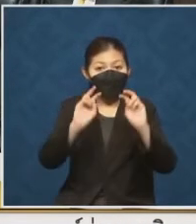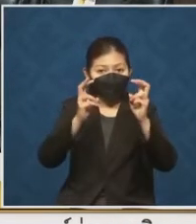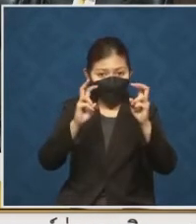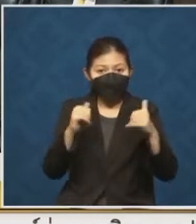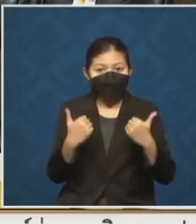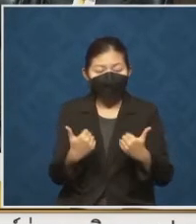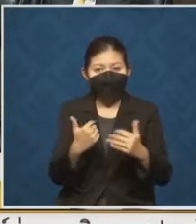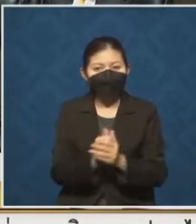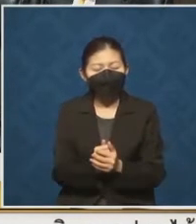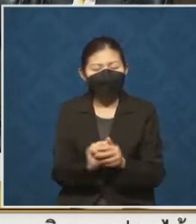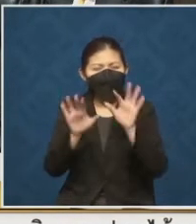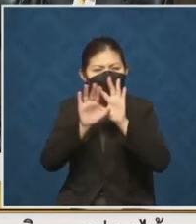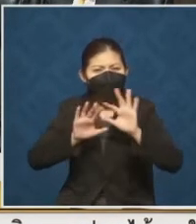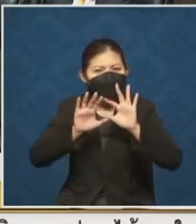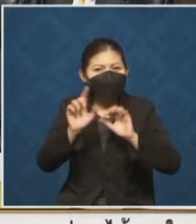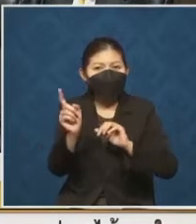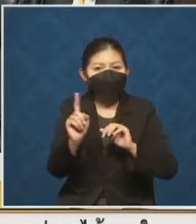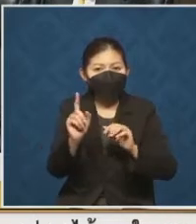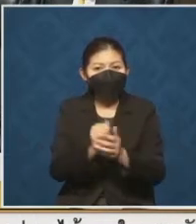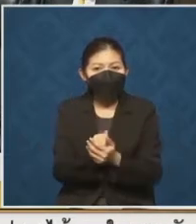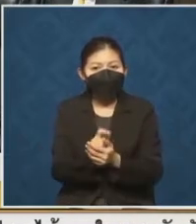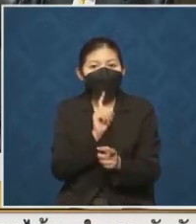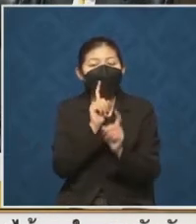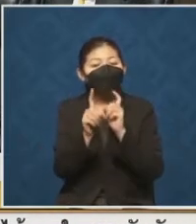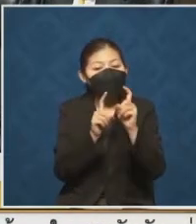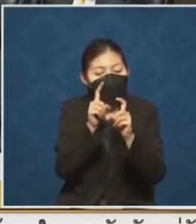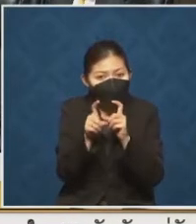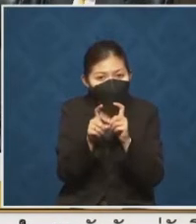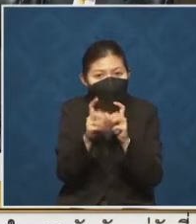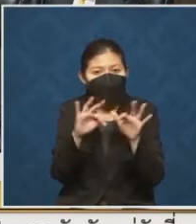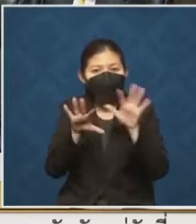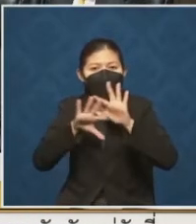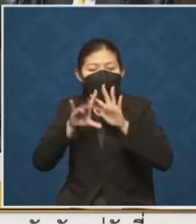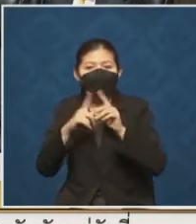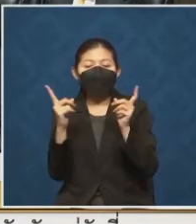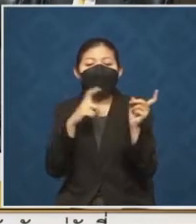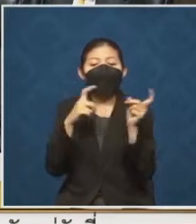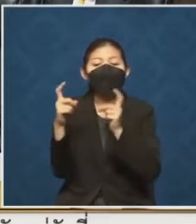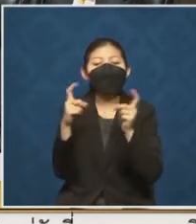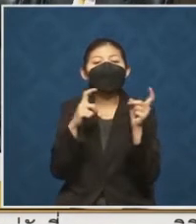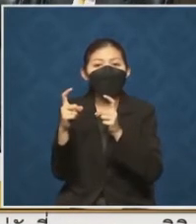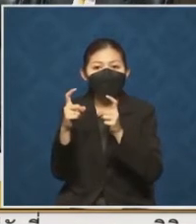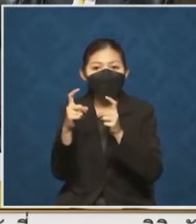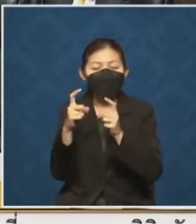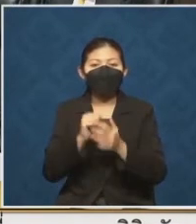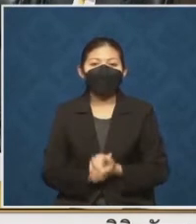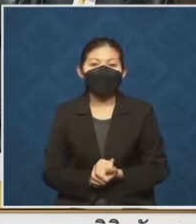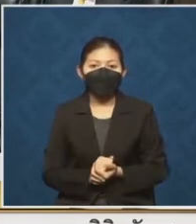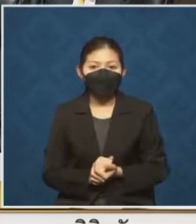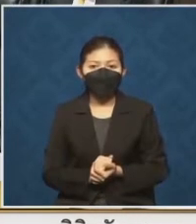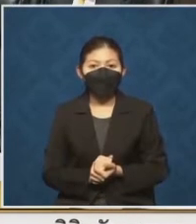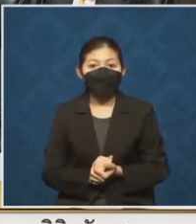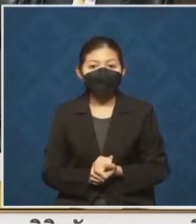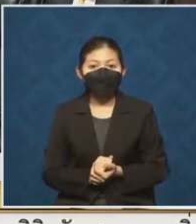แต่ญัตตินี้ไม่ต้องมีมติครับทำฐานข้อนายตินี้มีลักษณะทำนอง